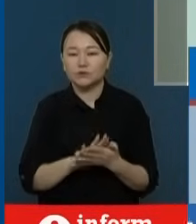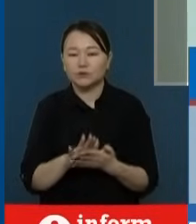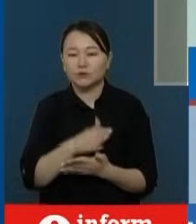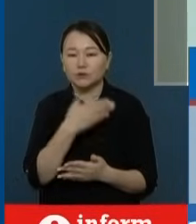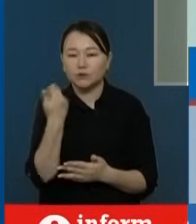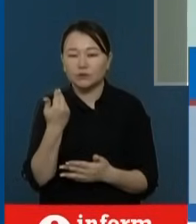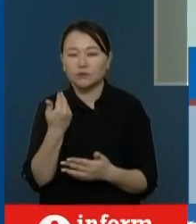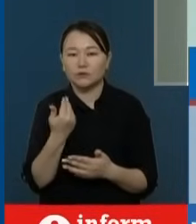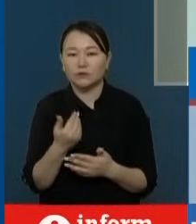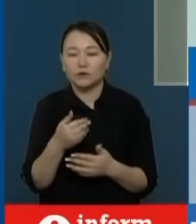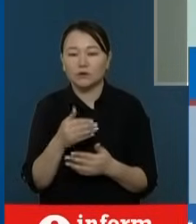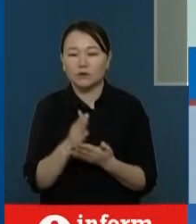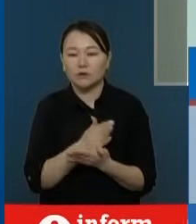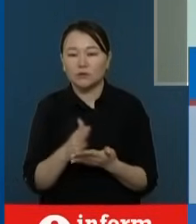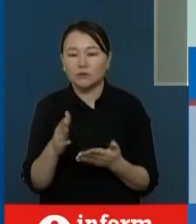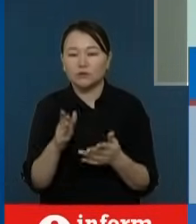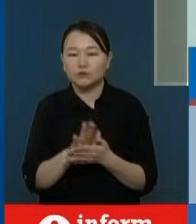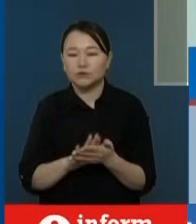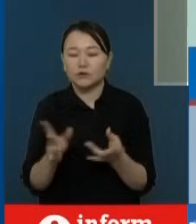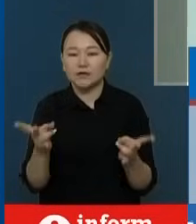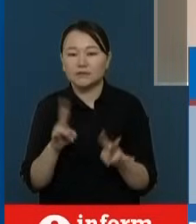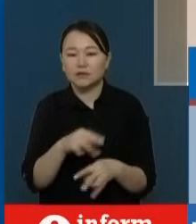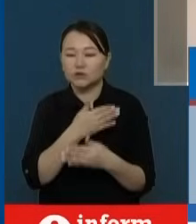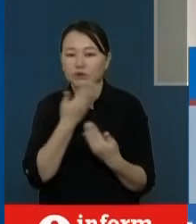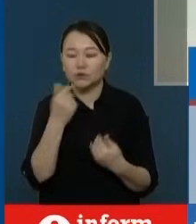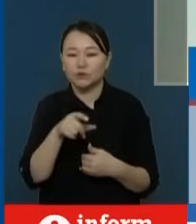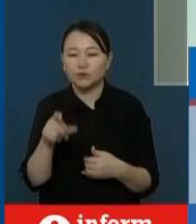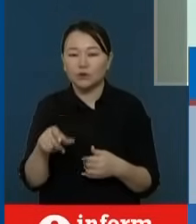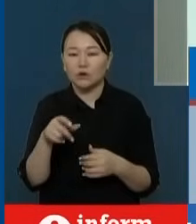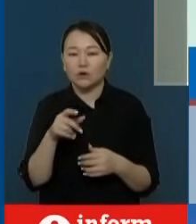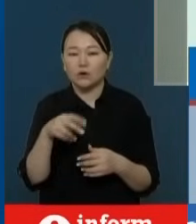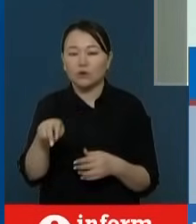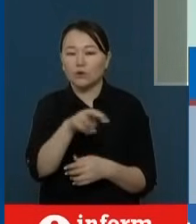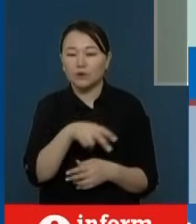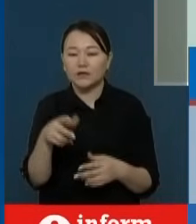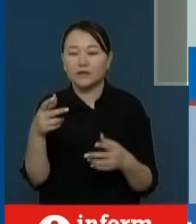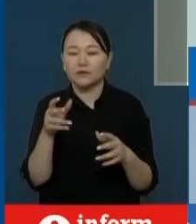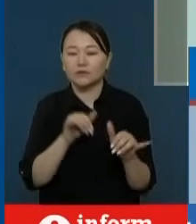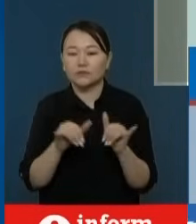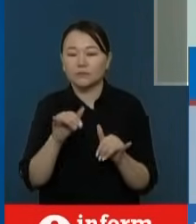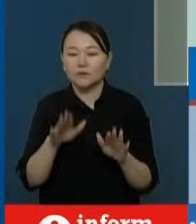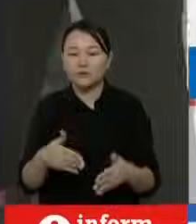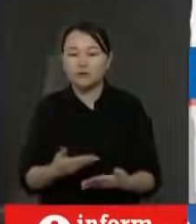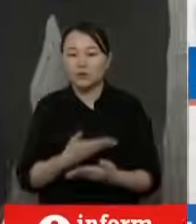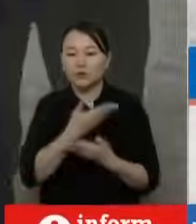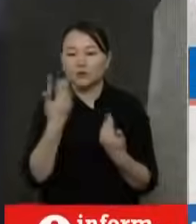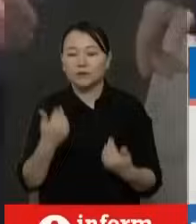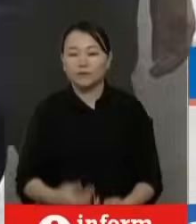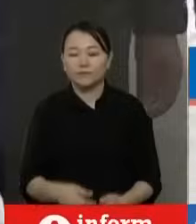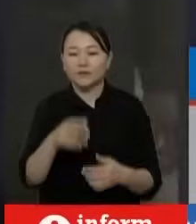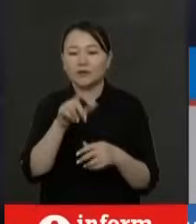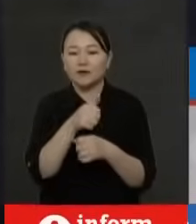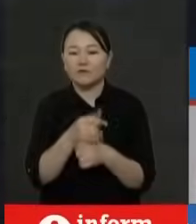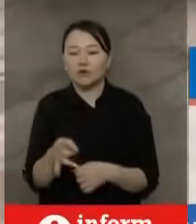нету. Вообще ничего не осталось. Люди там ходят, негде, некуда даже идти. Да. Глава